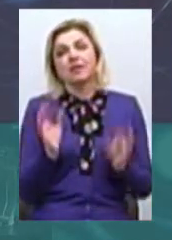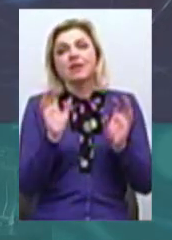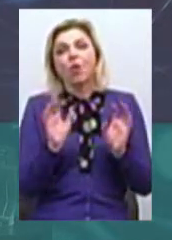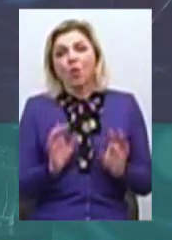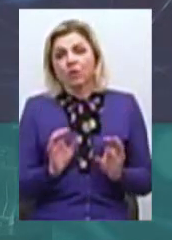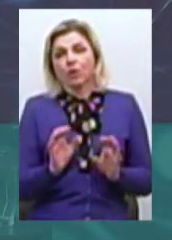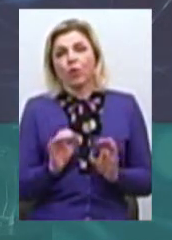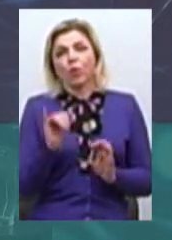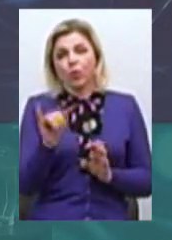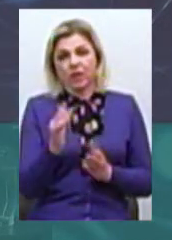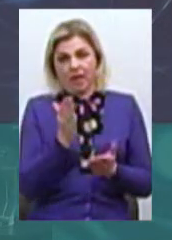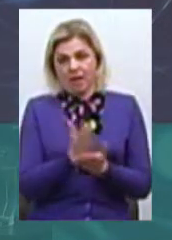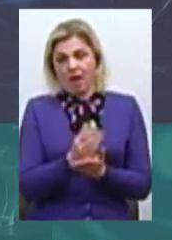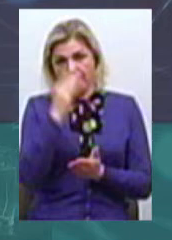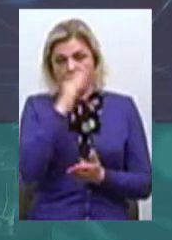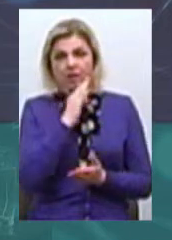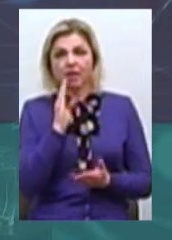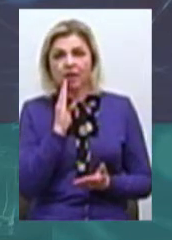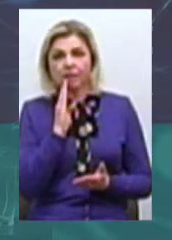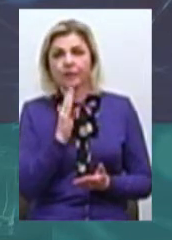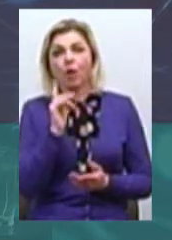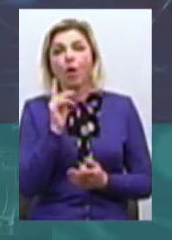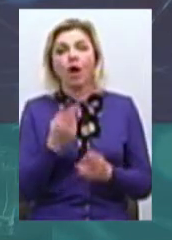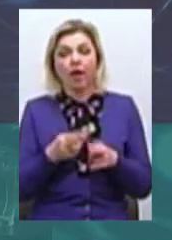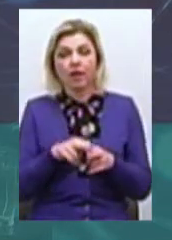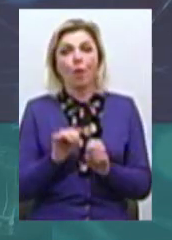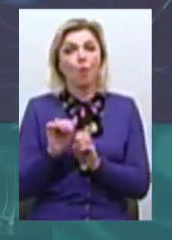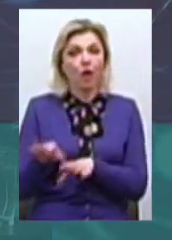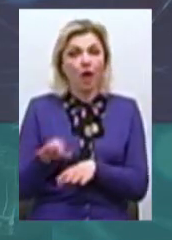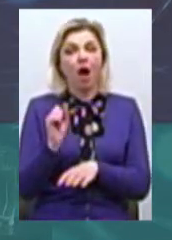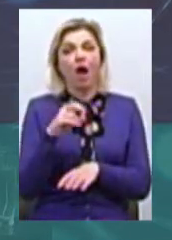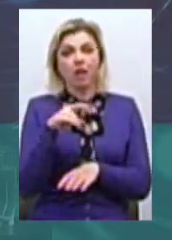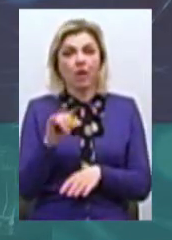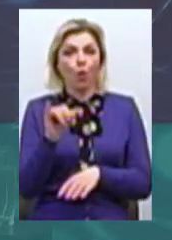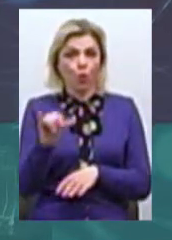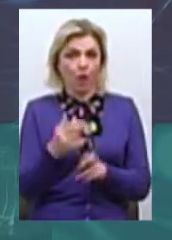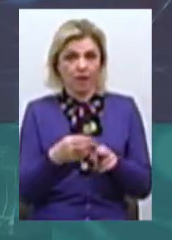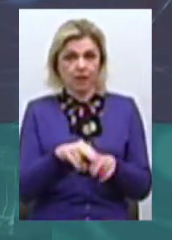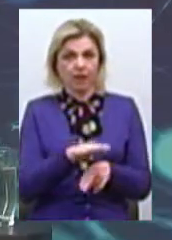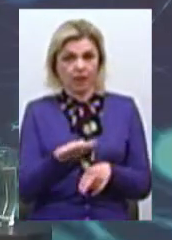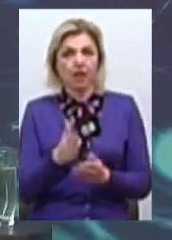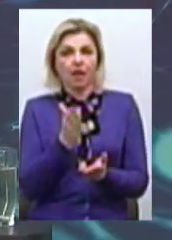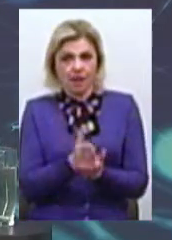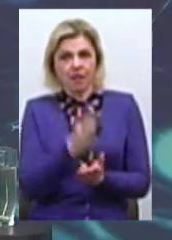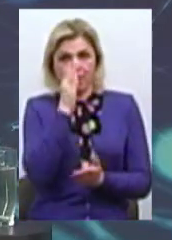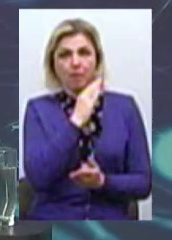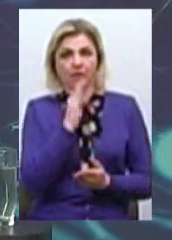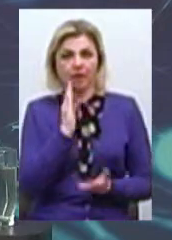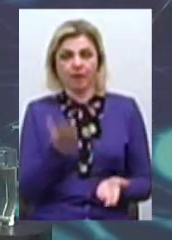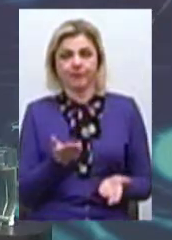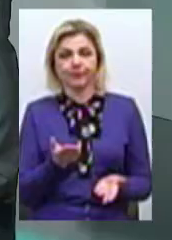Законодавчо, в них є батьки, які їх покинули, але вони в них є, вони з'являються інколи,